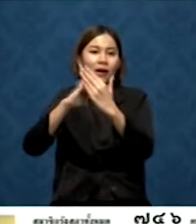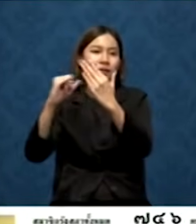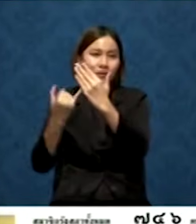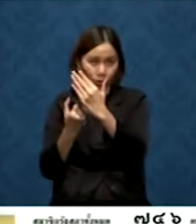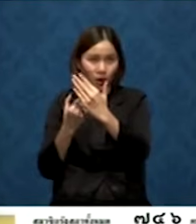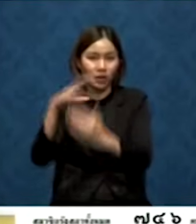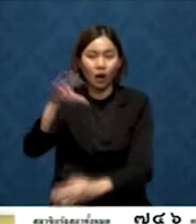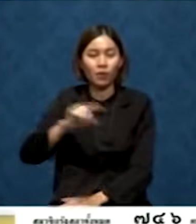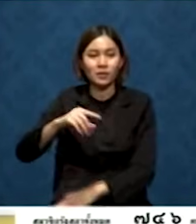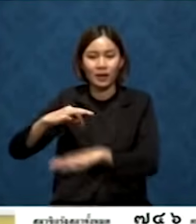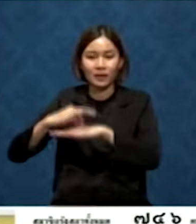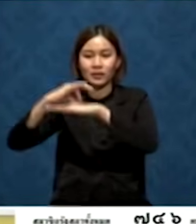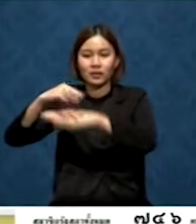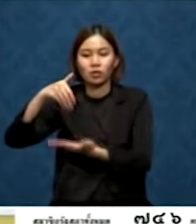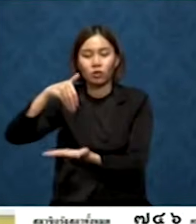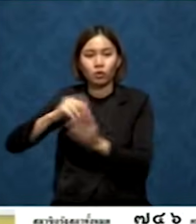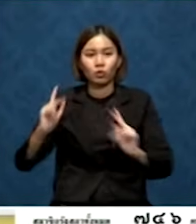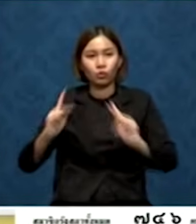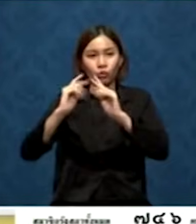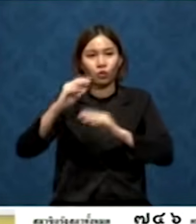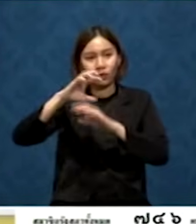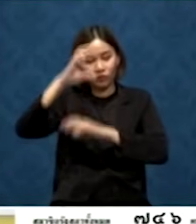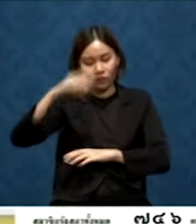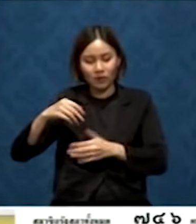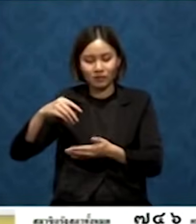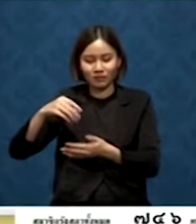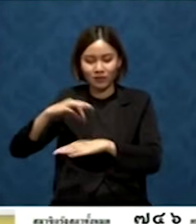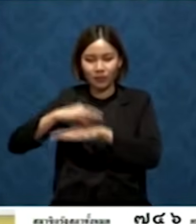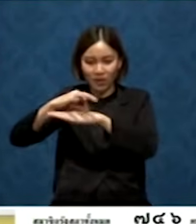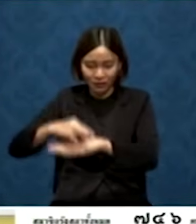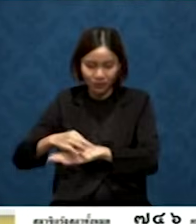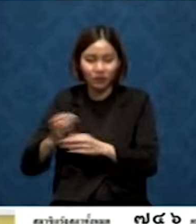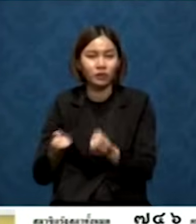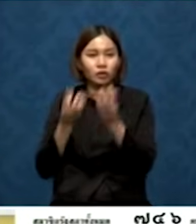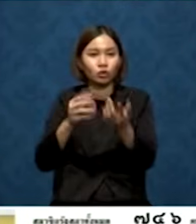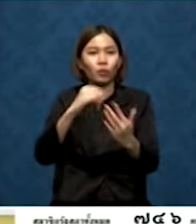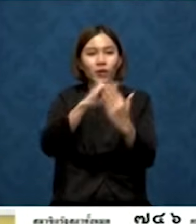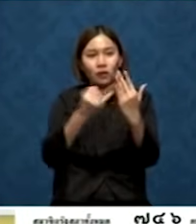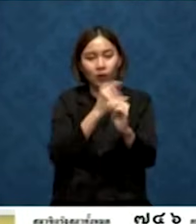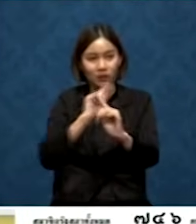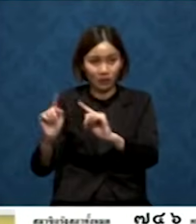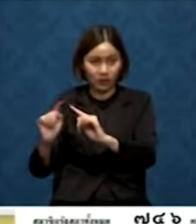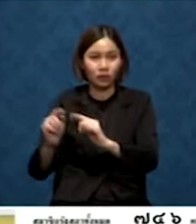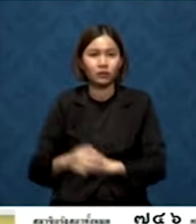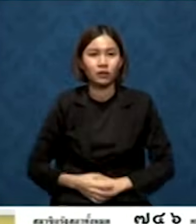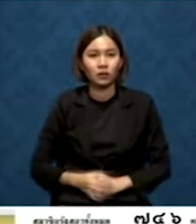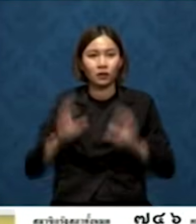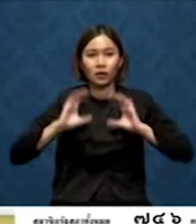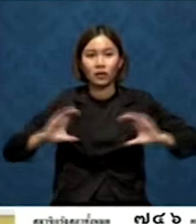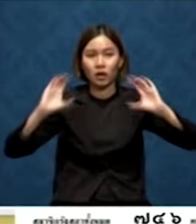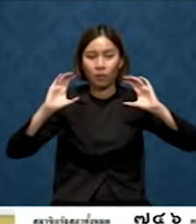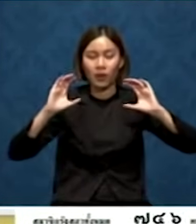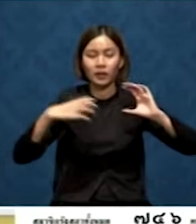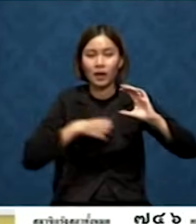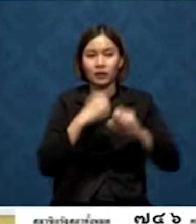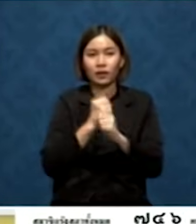ที่มหัศจรรย์การตั้งจากส่วนกลางสังกัดราชการส่วนภูมิภาคดังนั้นก็ท่านประธานการที่รัฐบาลยืนยัน